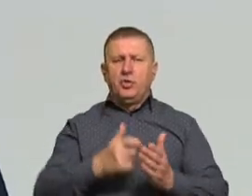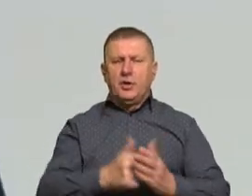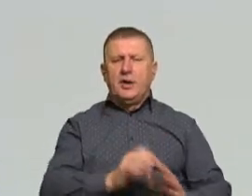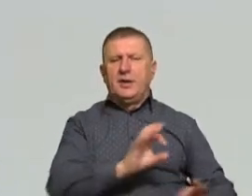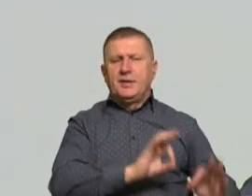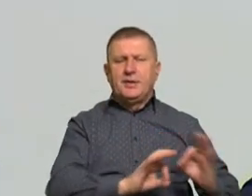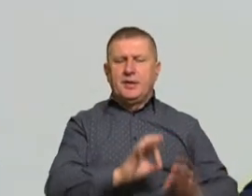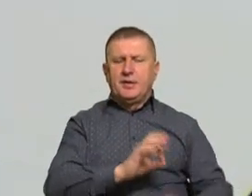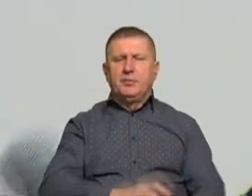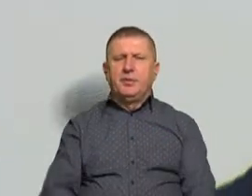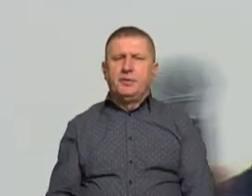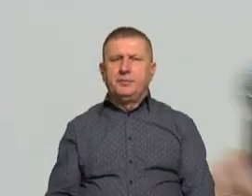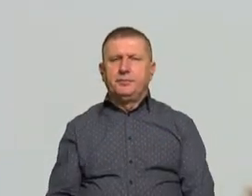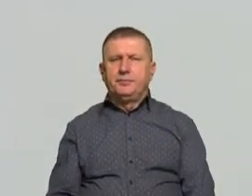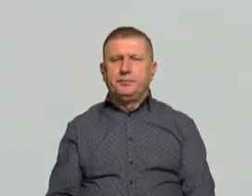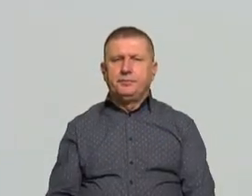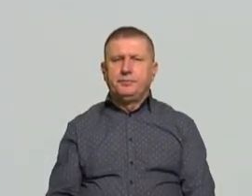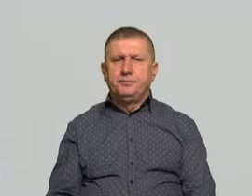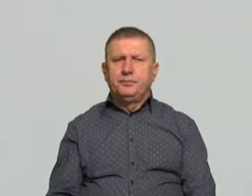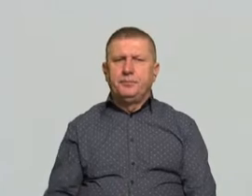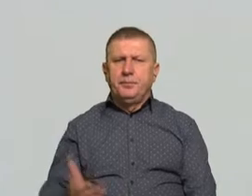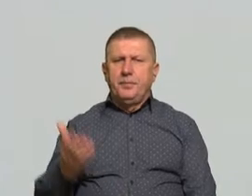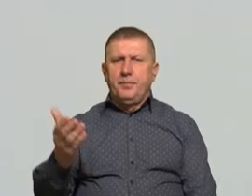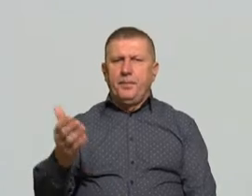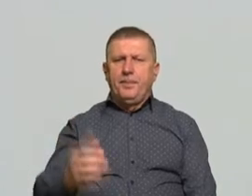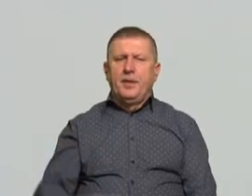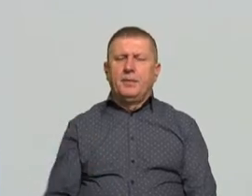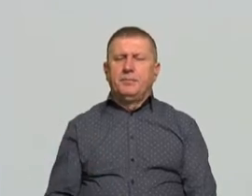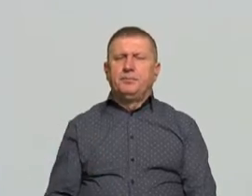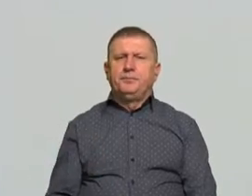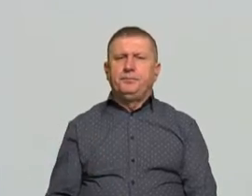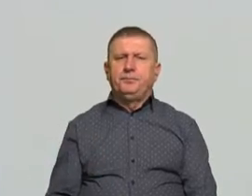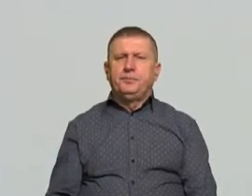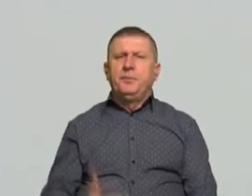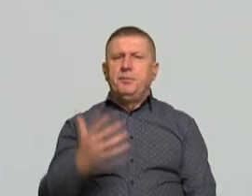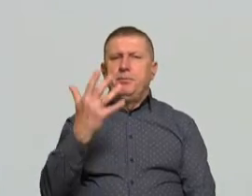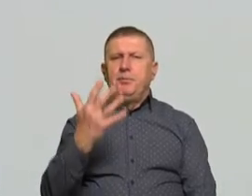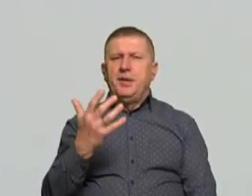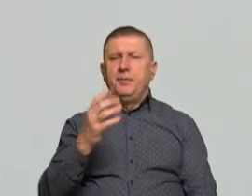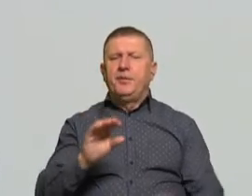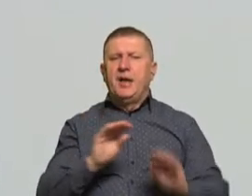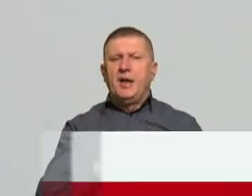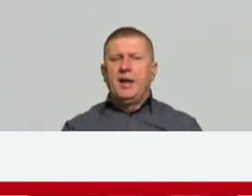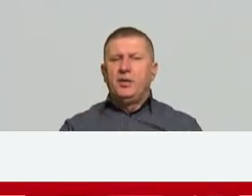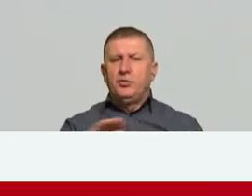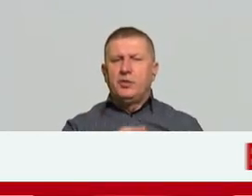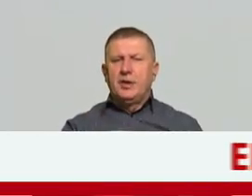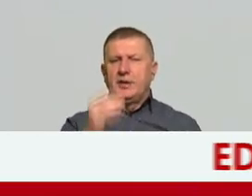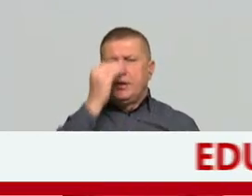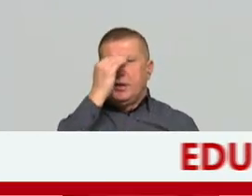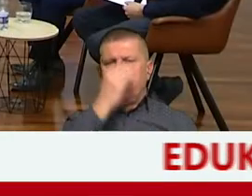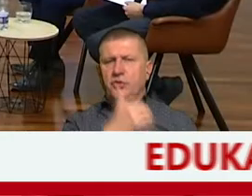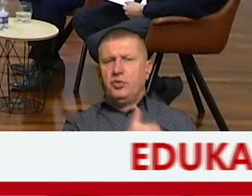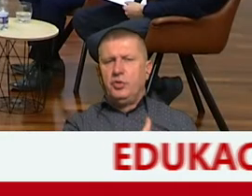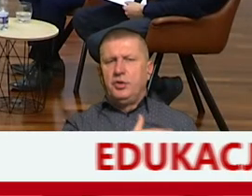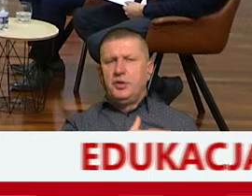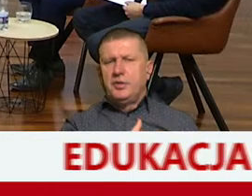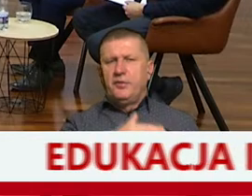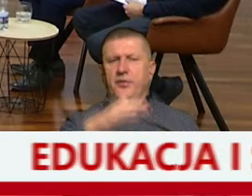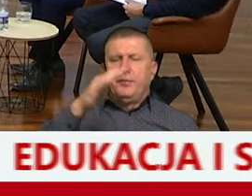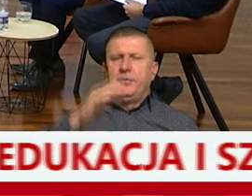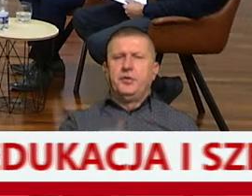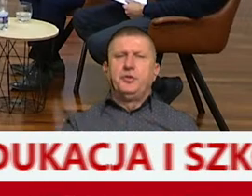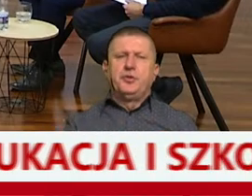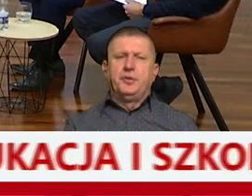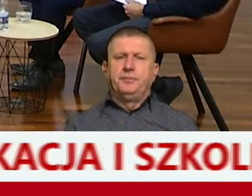pomysł. Dziękujemy panie radny. Teraz blok numer 5, jest to edukacja i szkolnictwo wyższe. Pytanie zadaje Bartłomiej Kawalec,